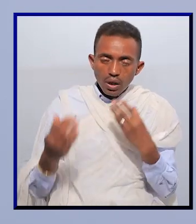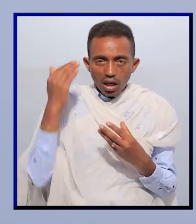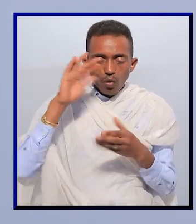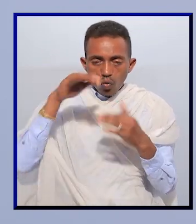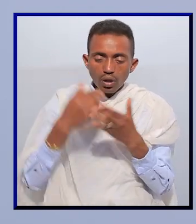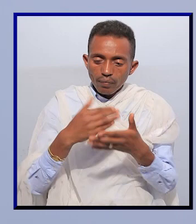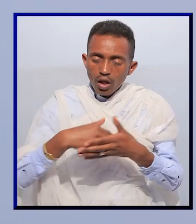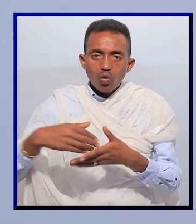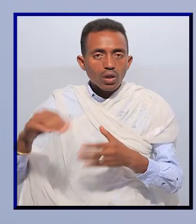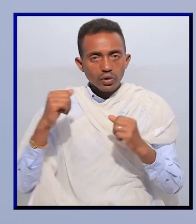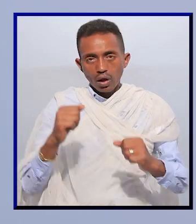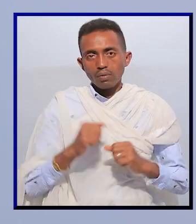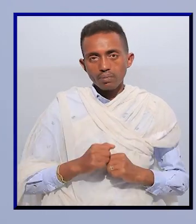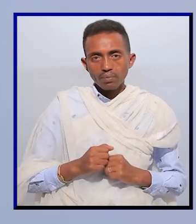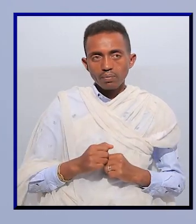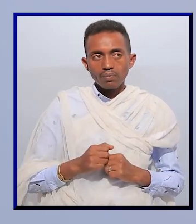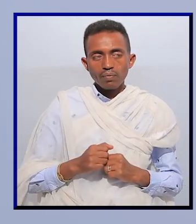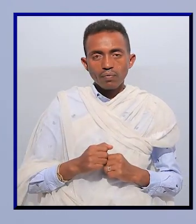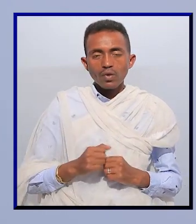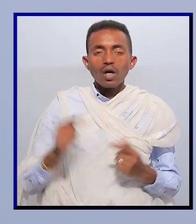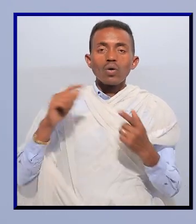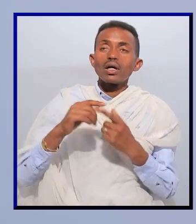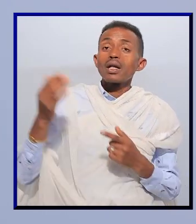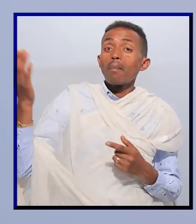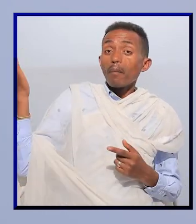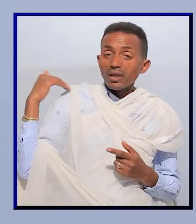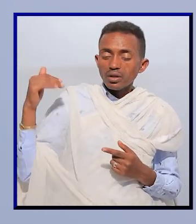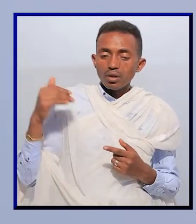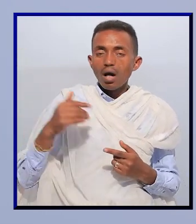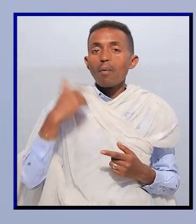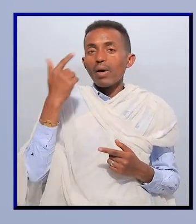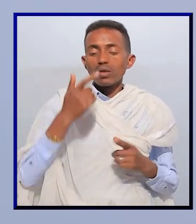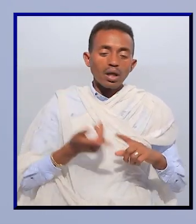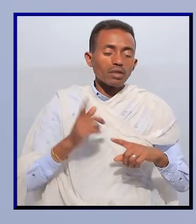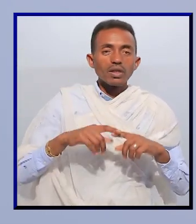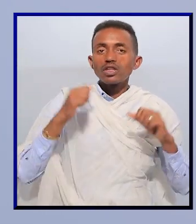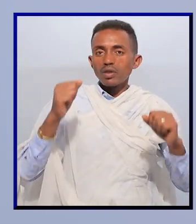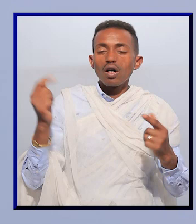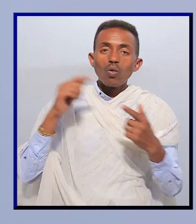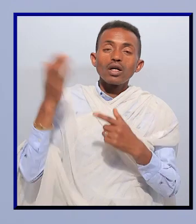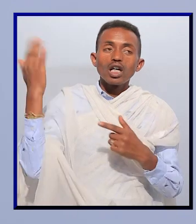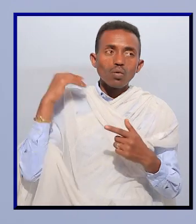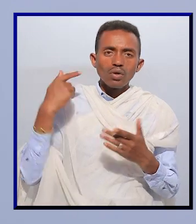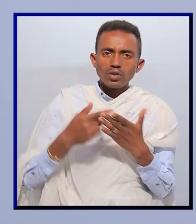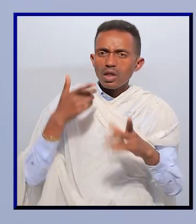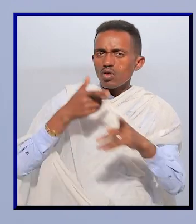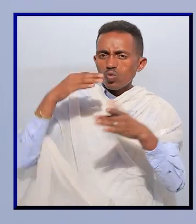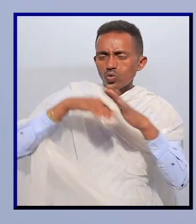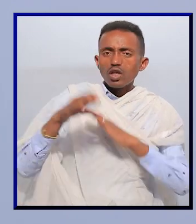እየለቀቀ ይሄዳል እና ካይምሮዋ ከህሊናዋ ይወጣል ወደ ነበር ማንነቷ